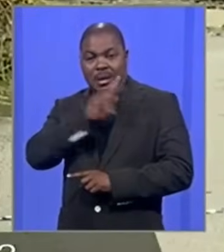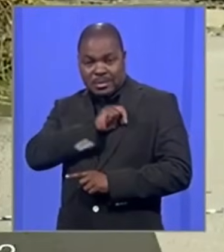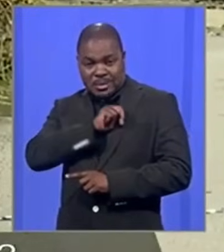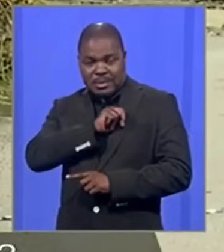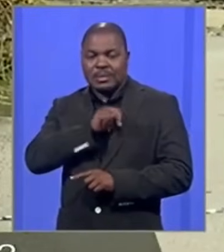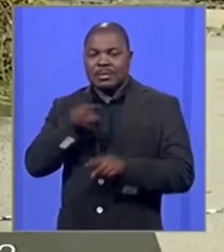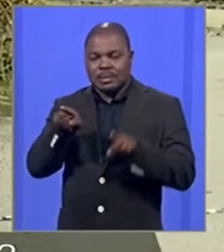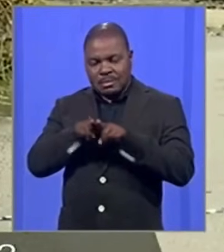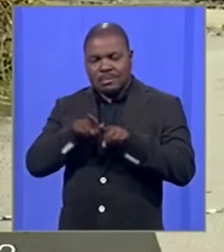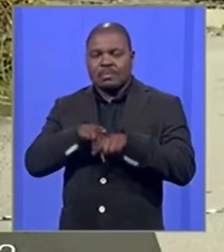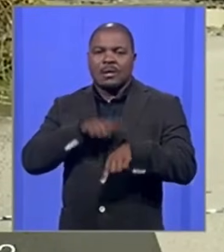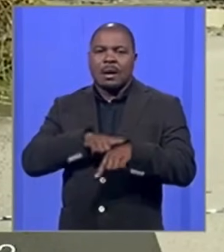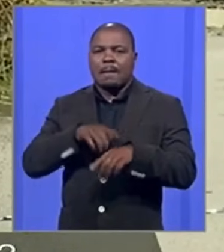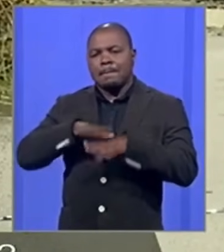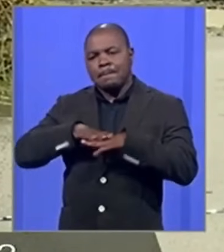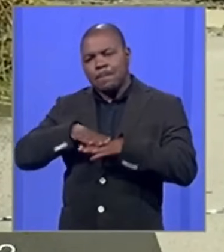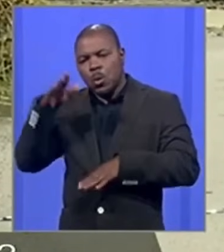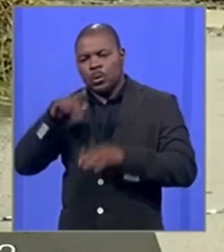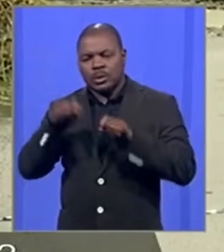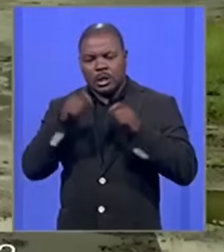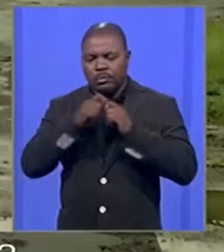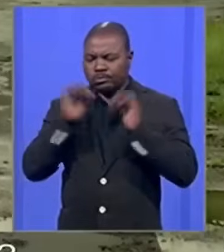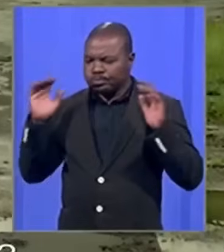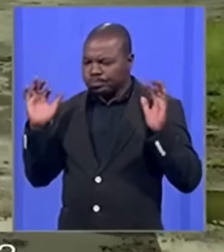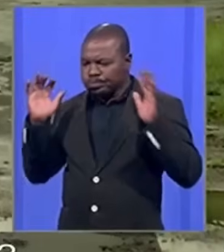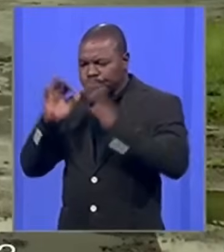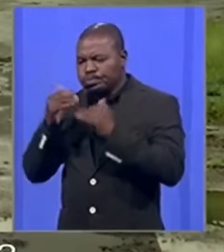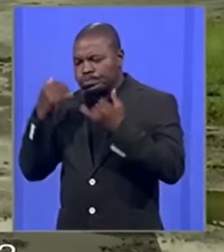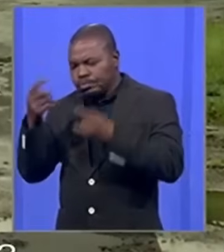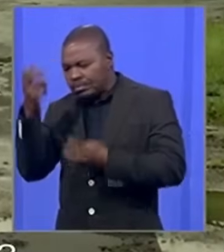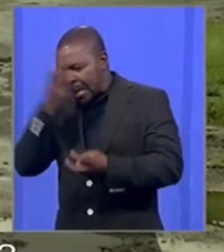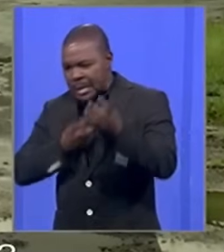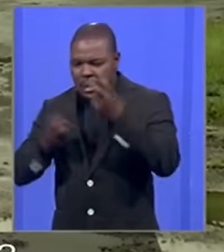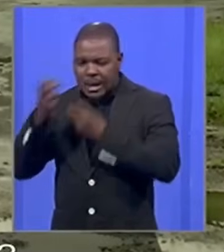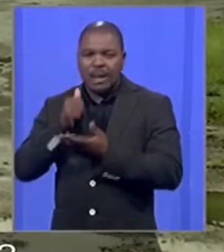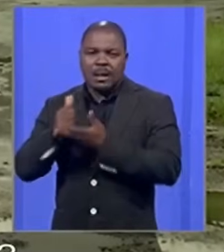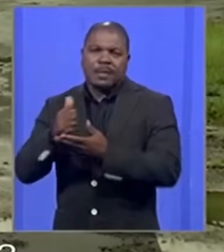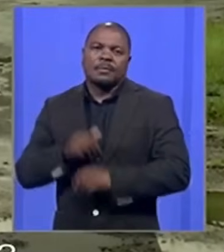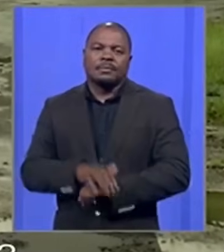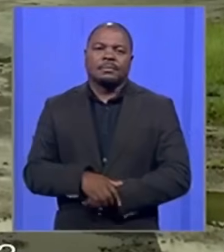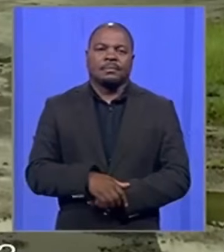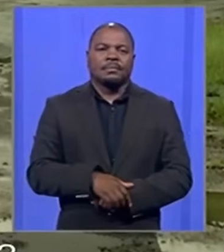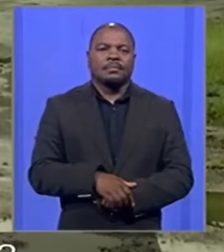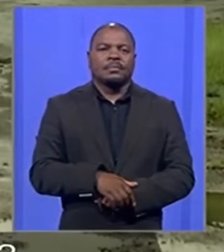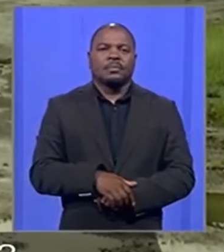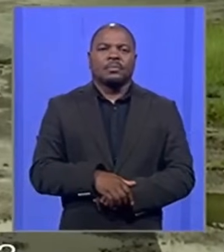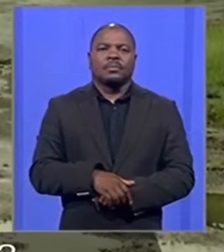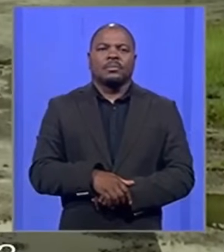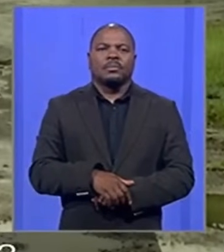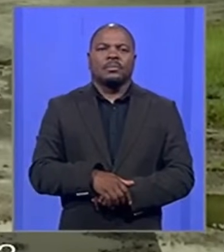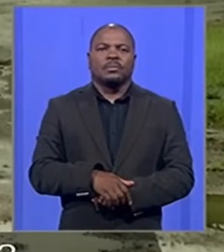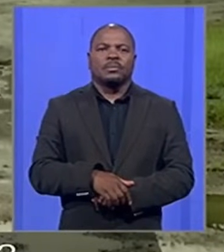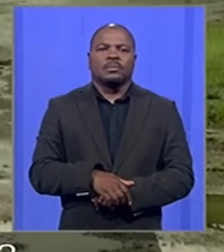se matlafaditse palo ya setlhopha sa yona sa phaloso mo lefelong le.